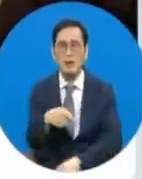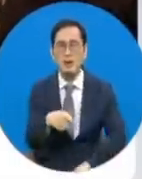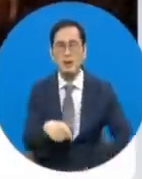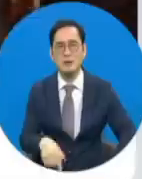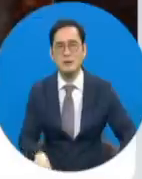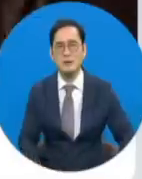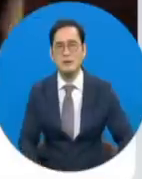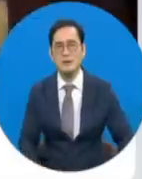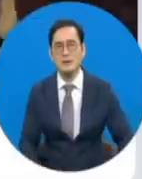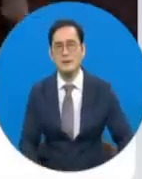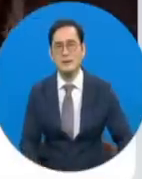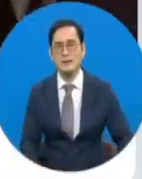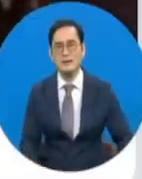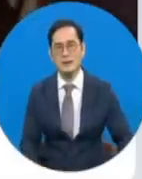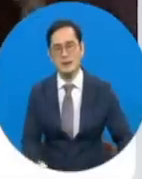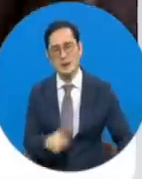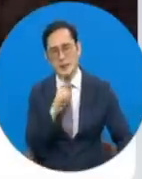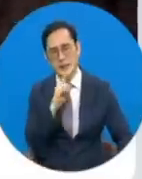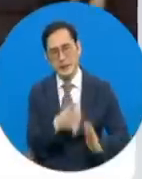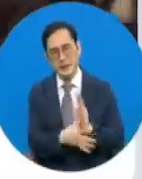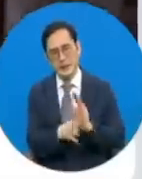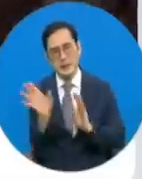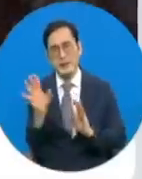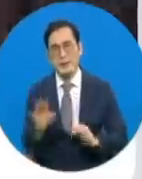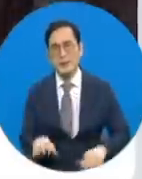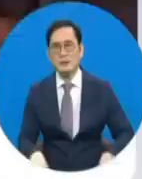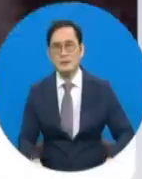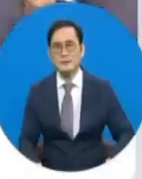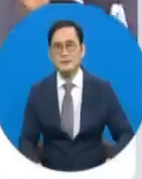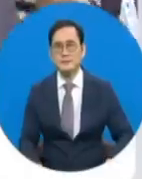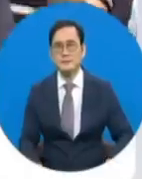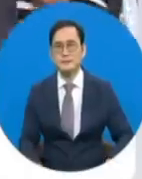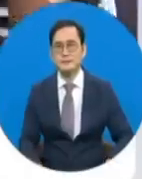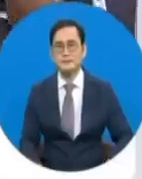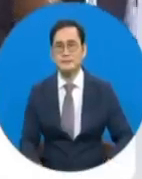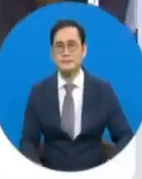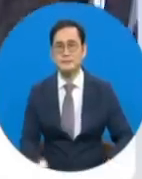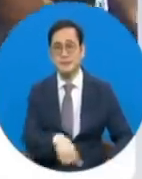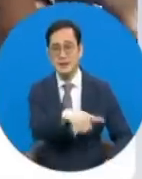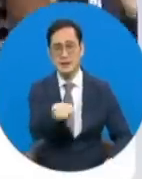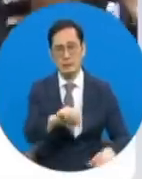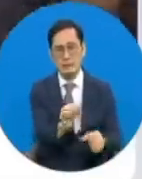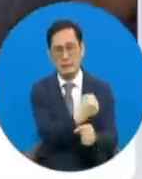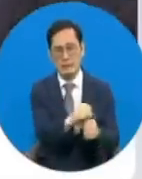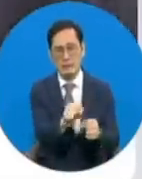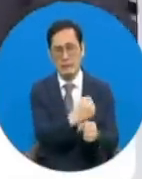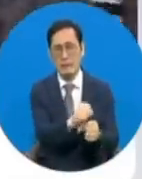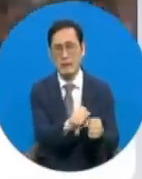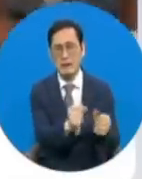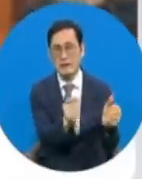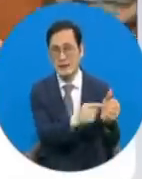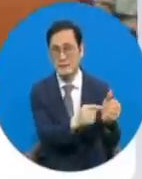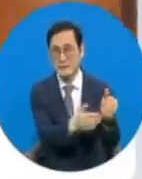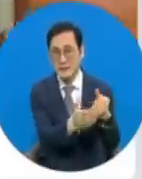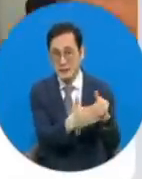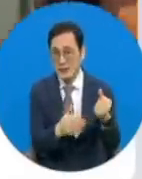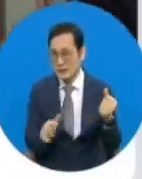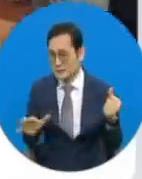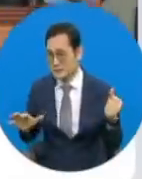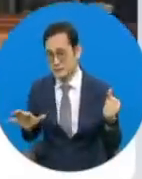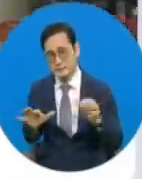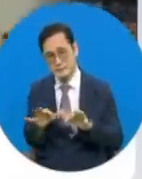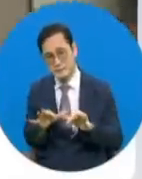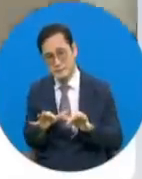건 이런 당의 공식적인 역할하고 있는 사람들의 음모론 때문에 이 사람들을 지지하고 함께하는 사람들은 이것이